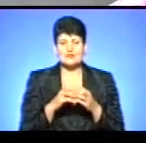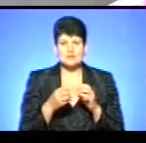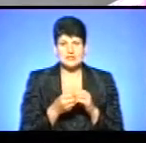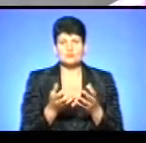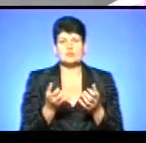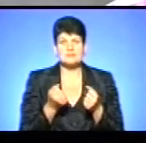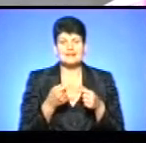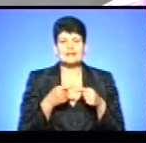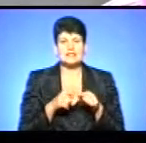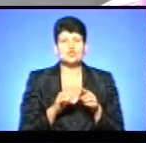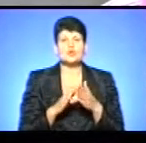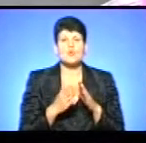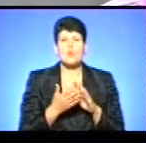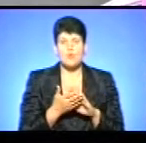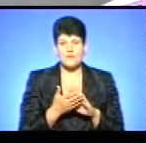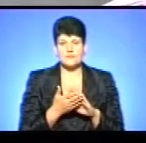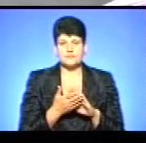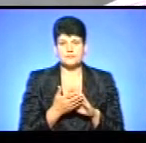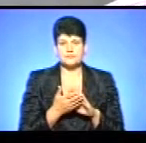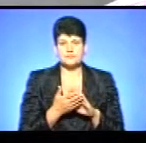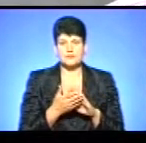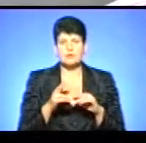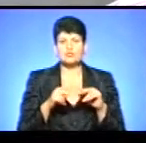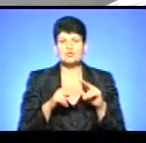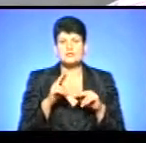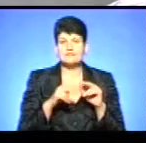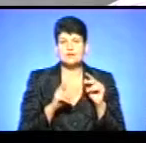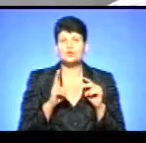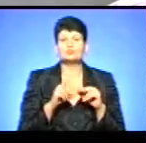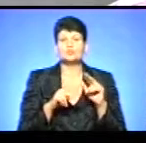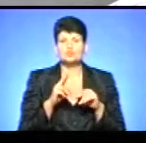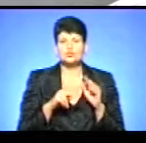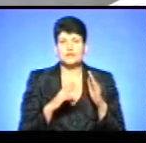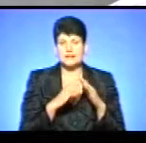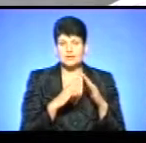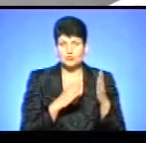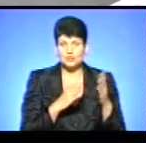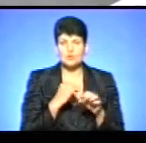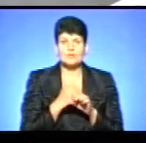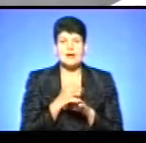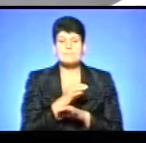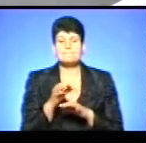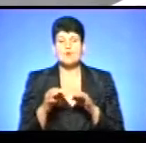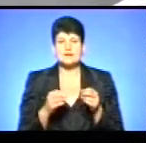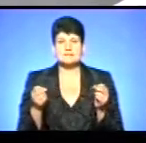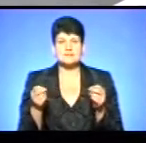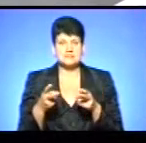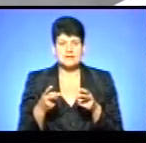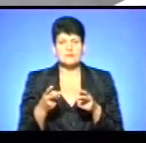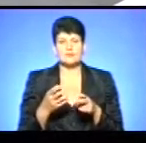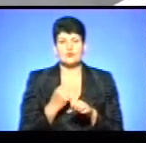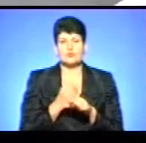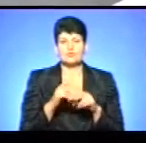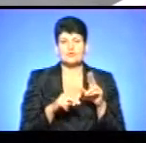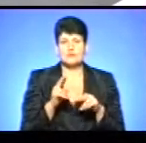технічних умов у нас. Відповідний забудівник, хто будує будинок, розробляє проект спеціалізованої установи, здійснює будівництво,